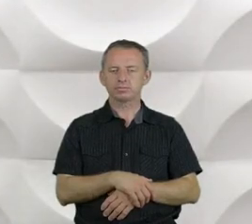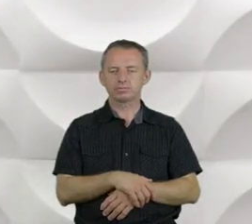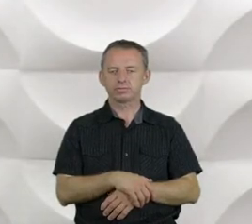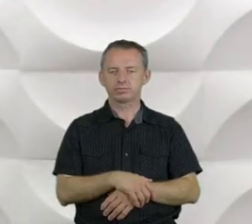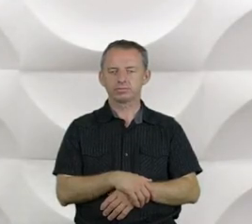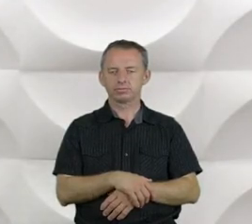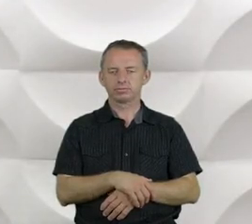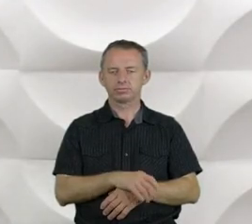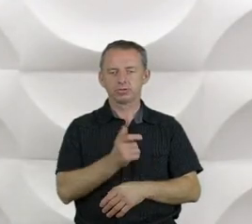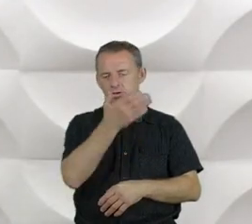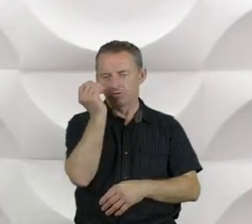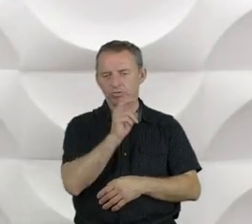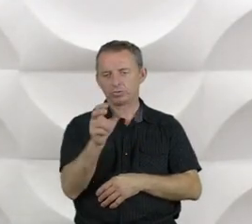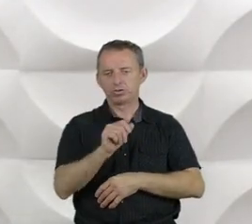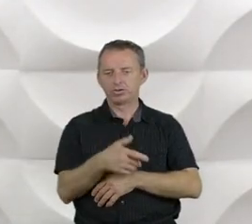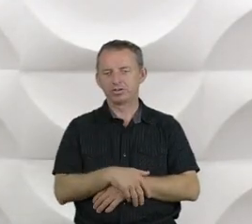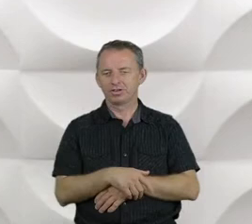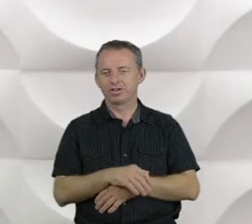Nie wiem, czy...